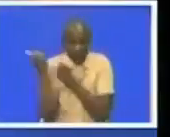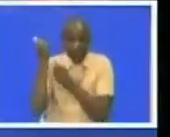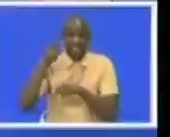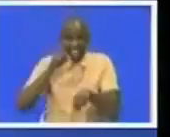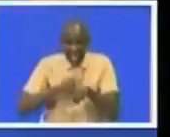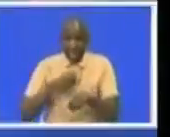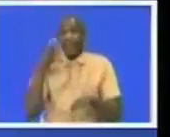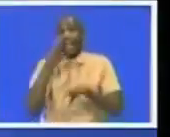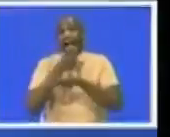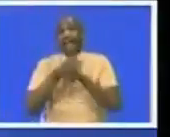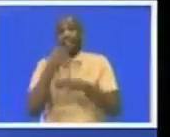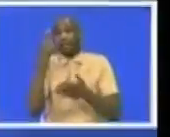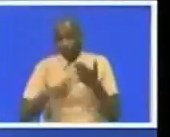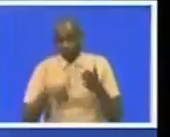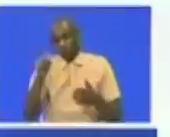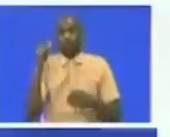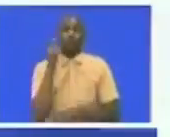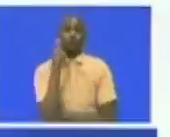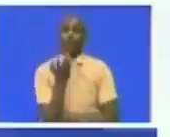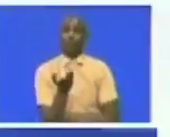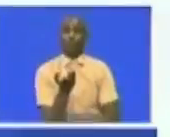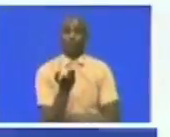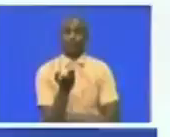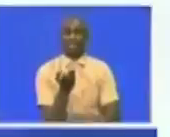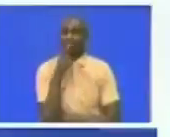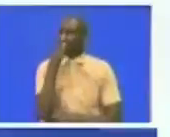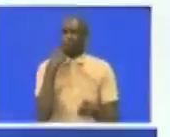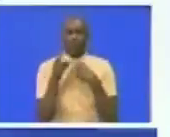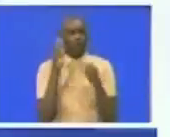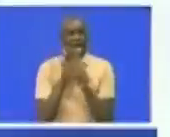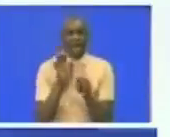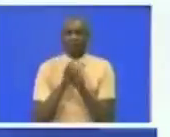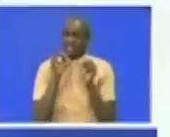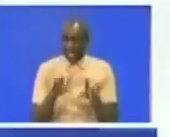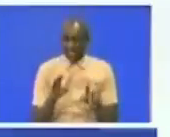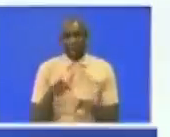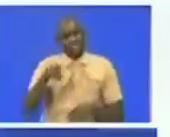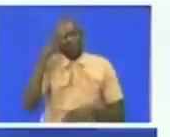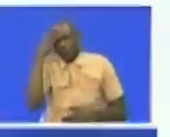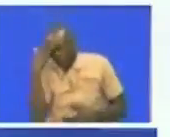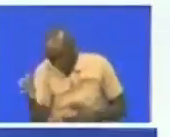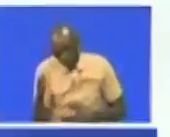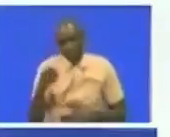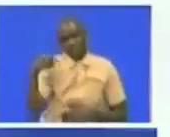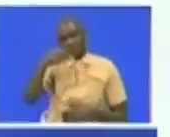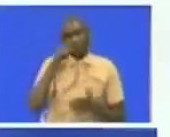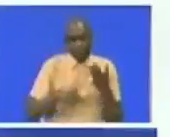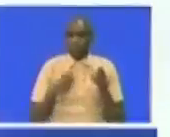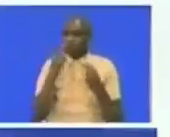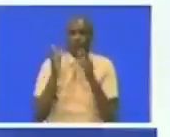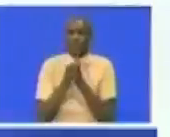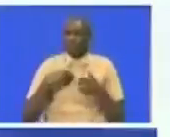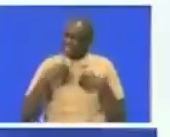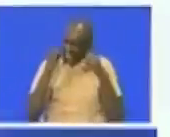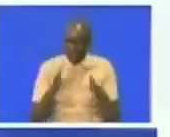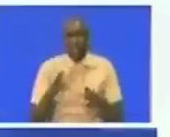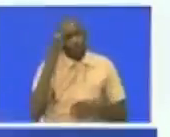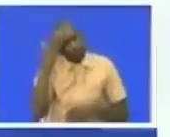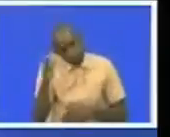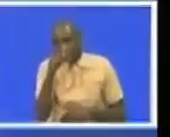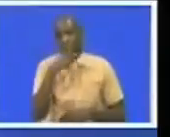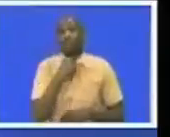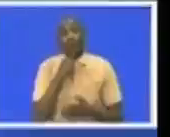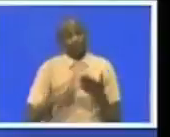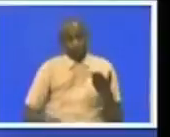ya kumdanganya kuwa amekwenda madukani. Aongeagi sana. Hata uwezi jua hata mimi aniongelesha, uwezi jua vile